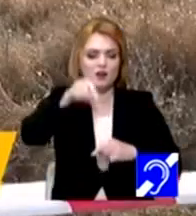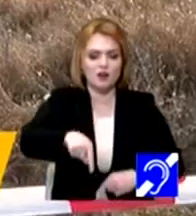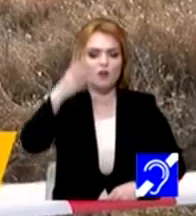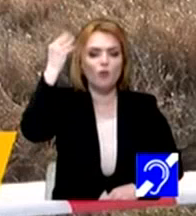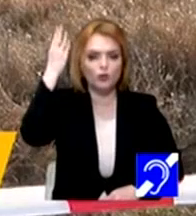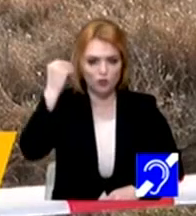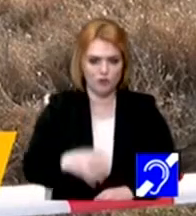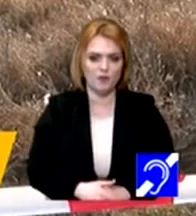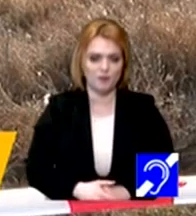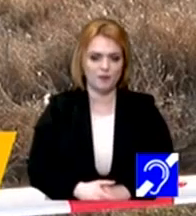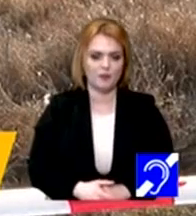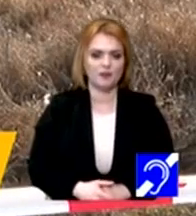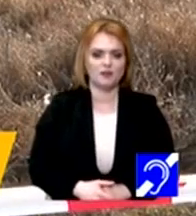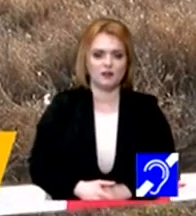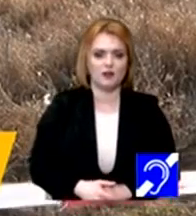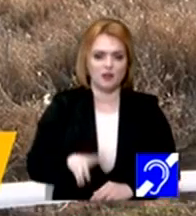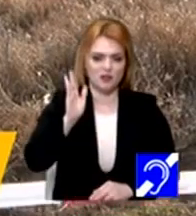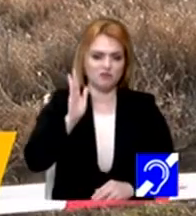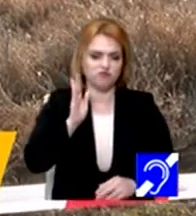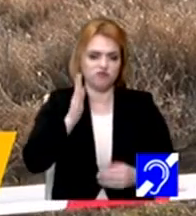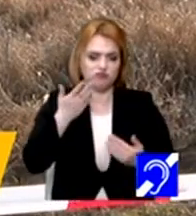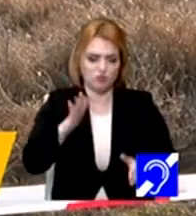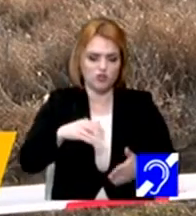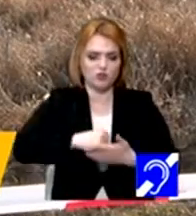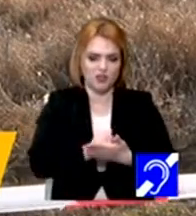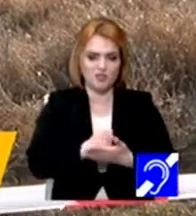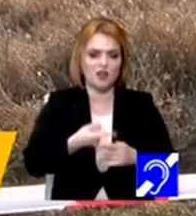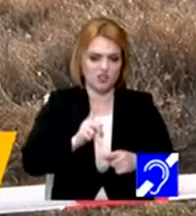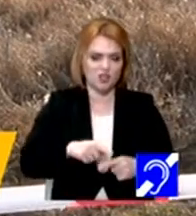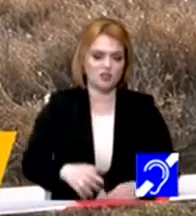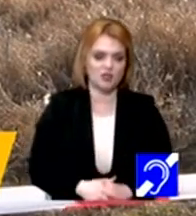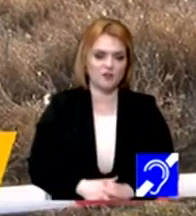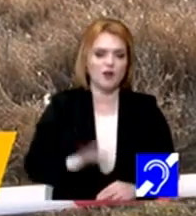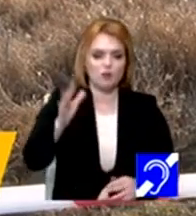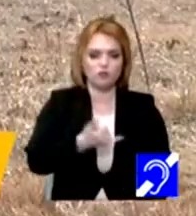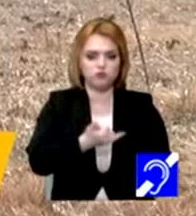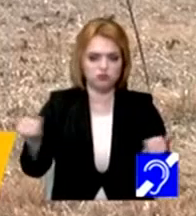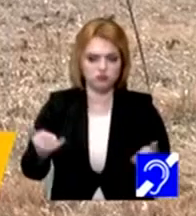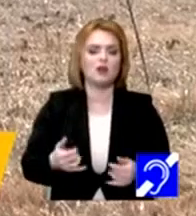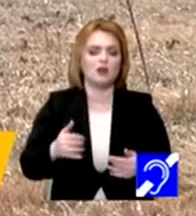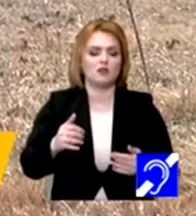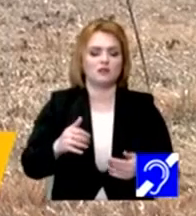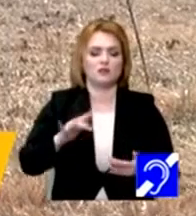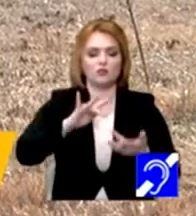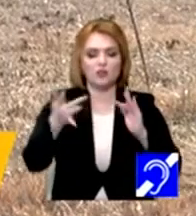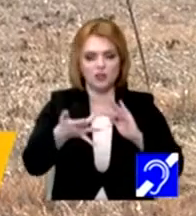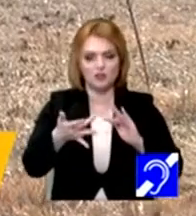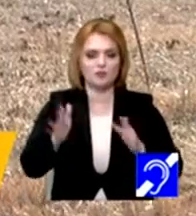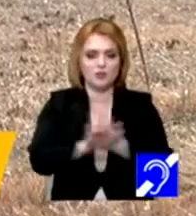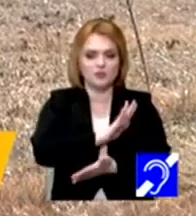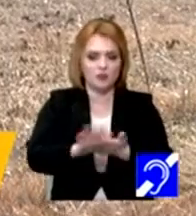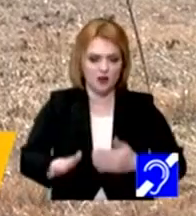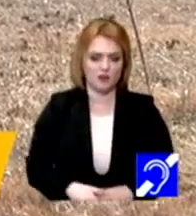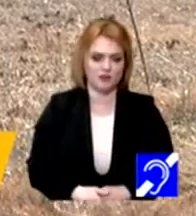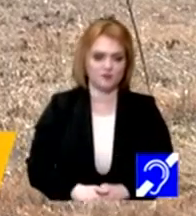al companiei SpaceX va fi gestionat în parteneriat cu Serviciul Tehnologii Informaționale și Securitate Cibernetică și